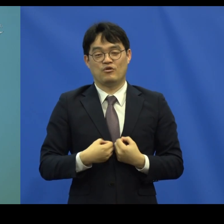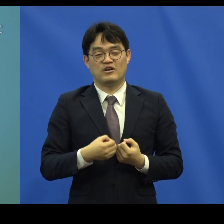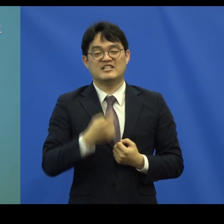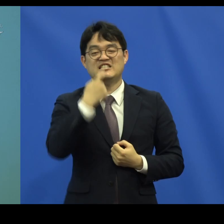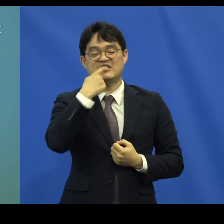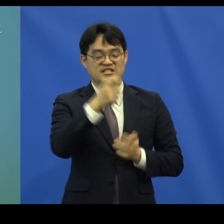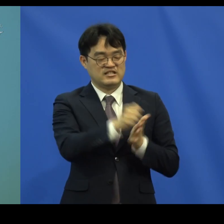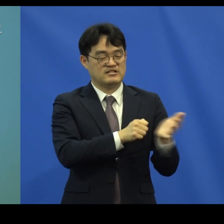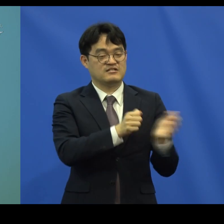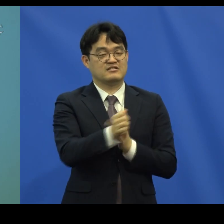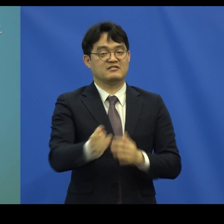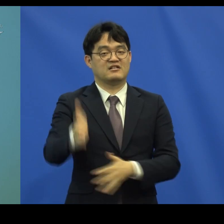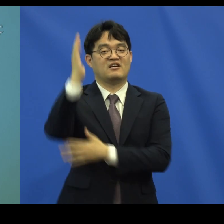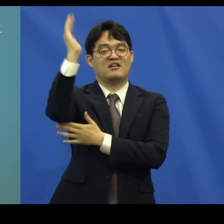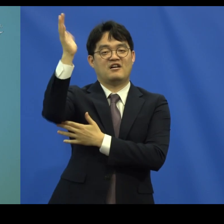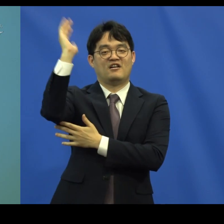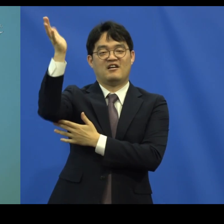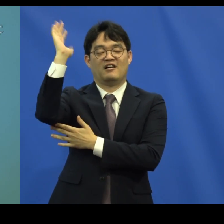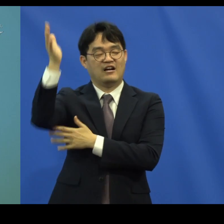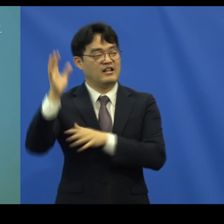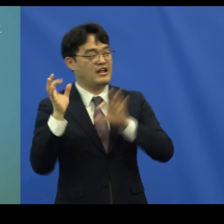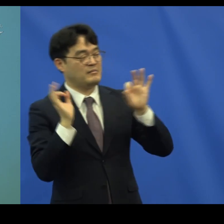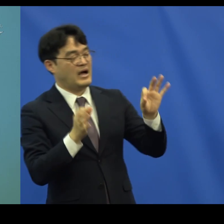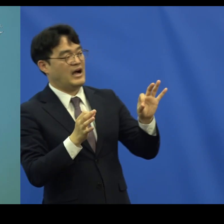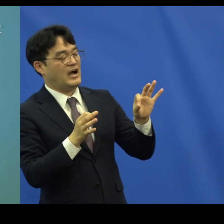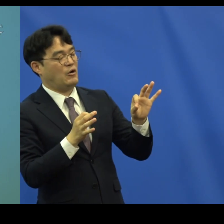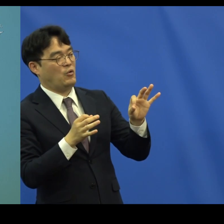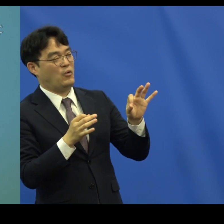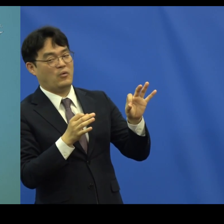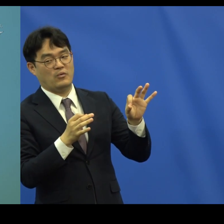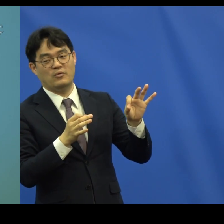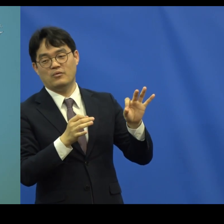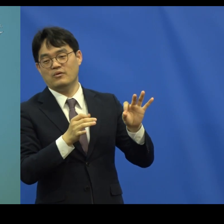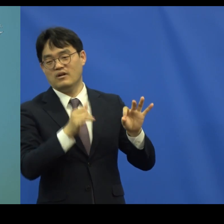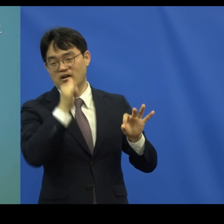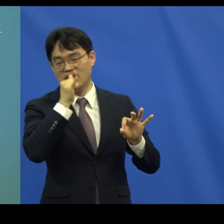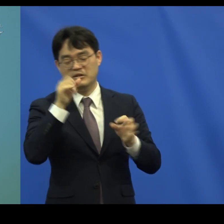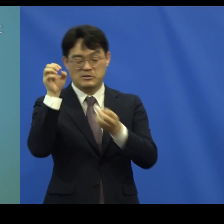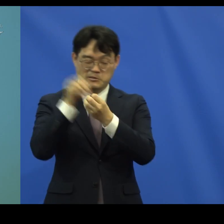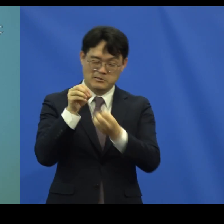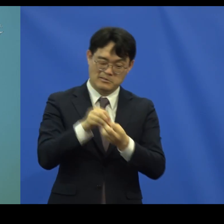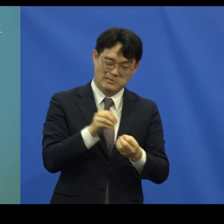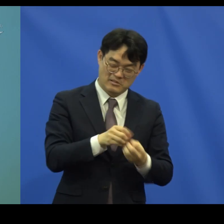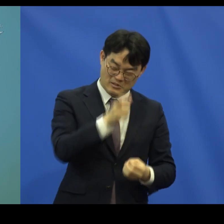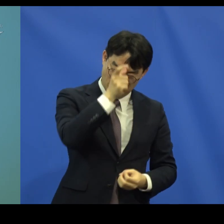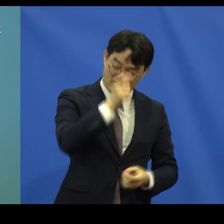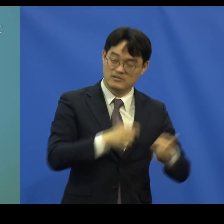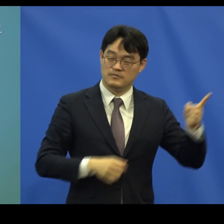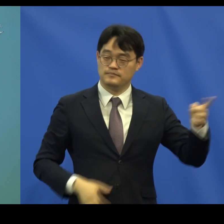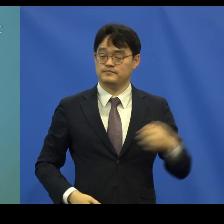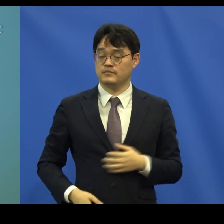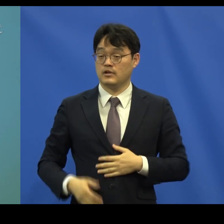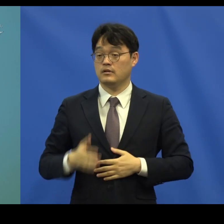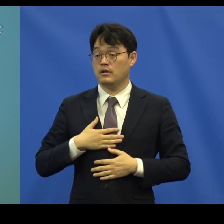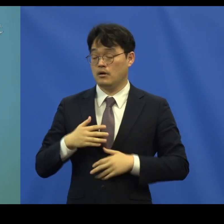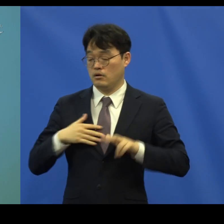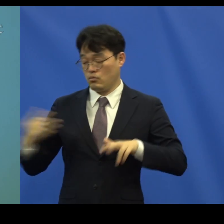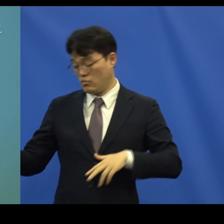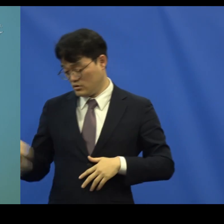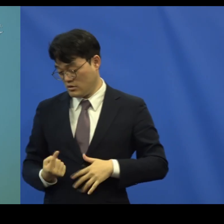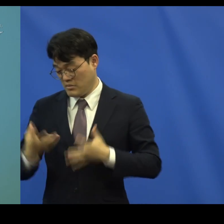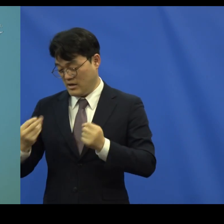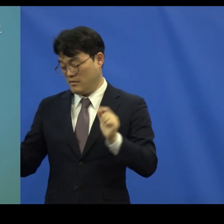힘든 거죠. 손에 땀띠 날 정도로. 근데 지금까지 제가 와서도 많은 것들이 이제